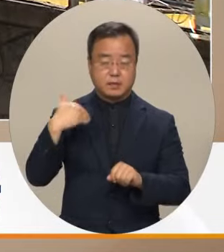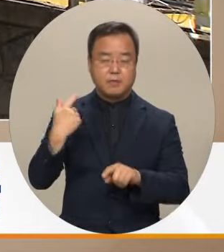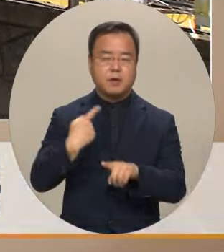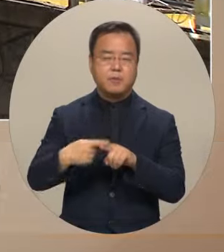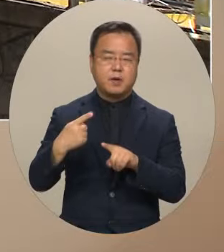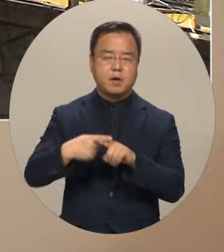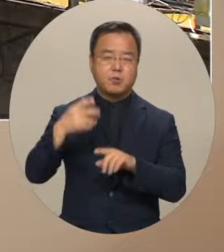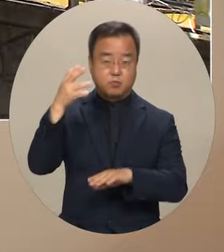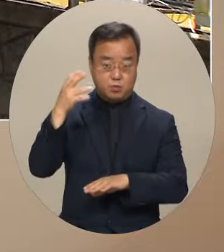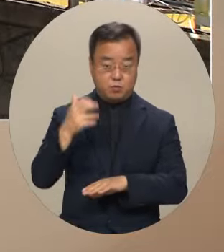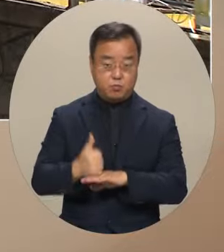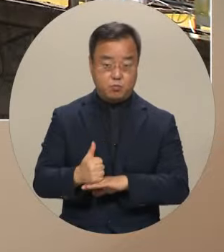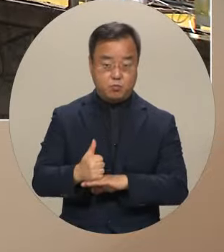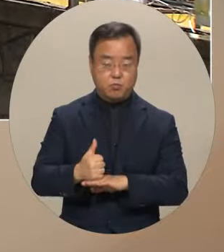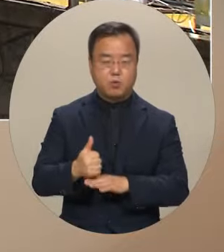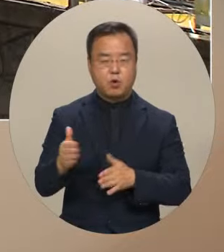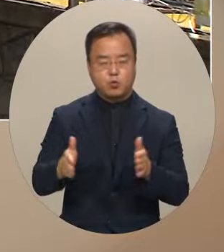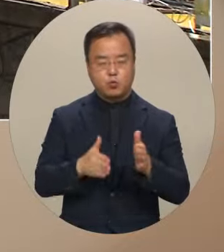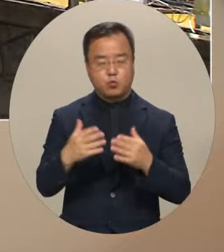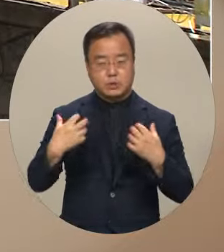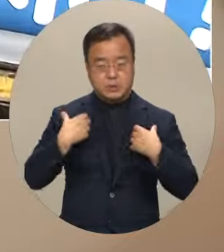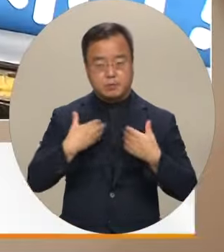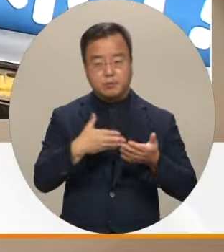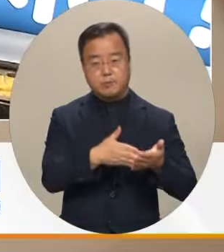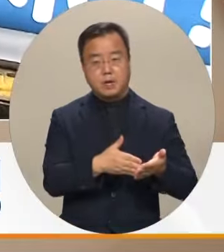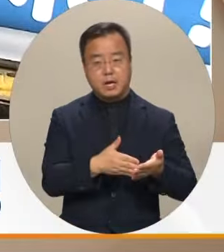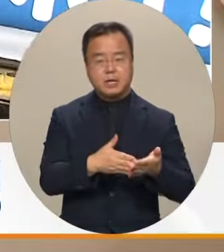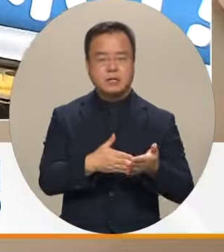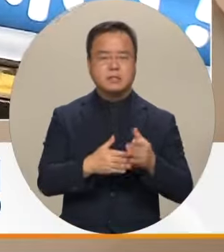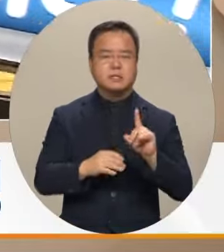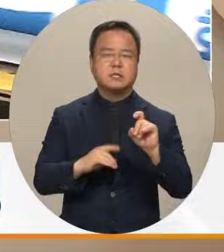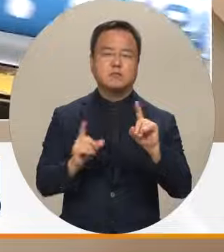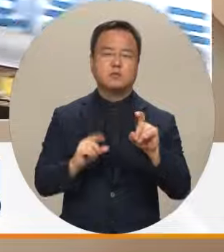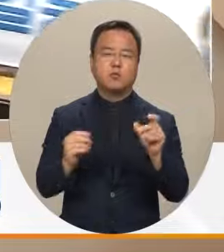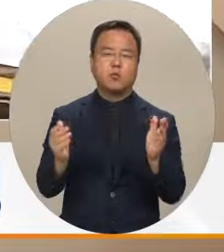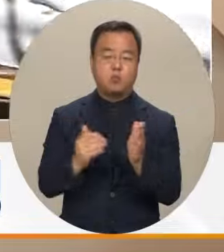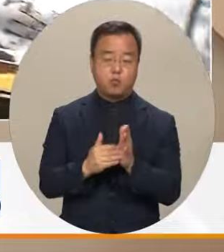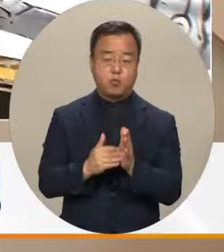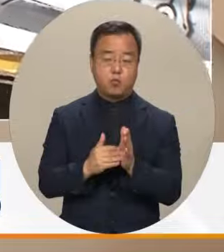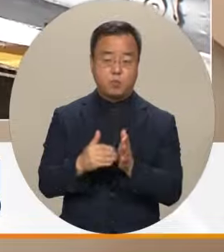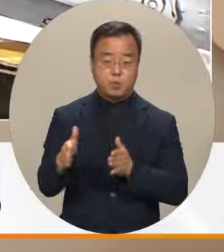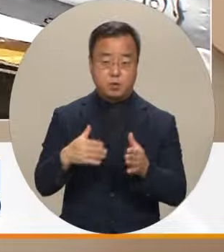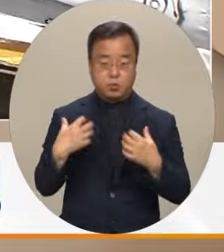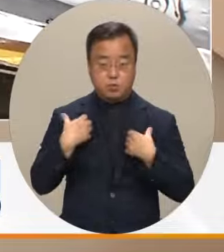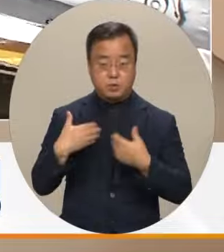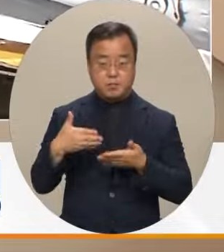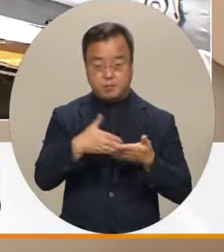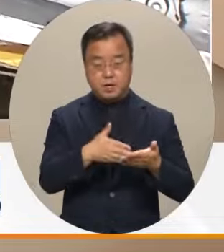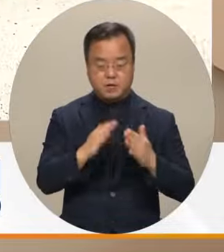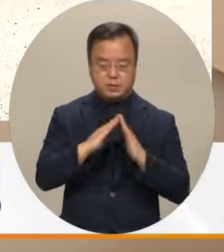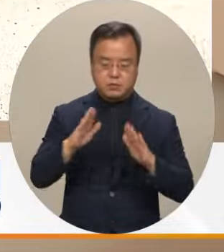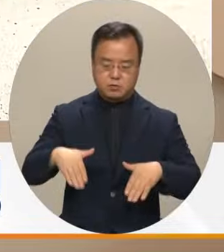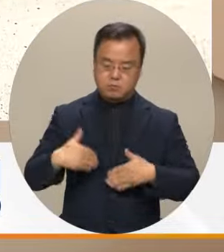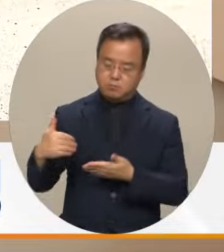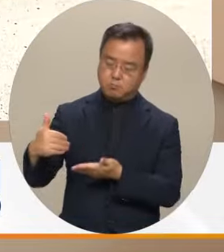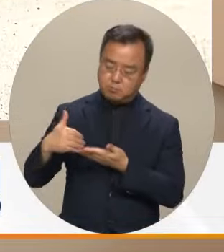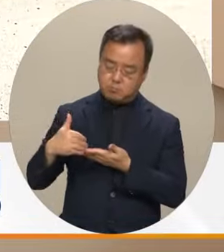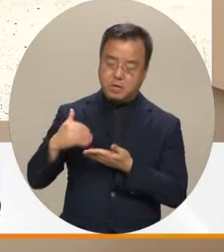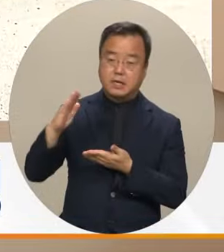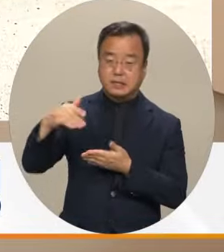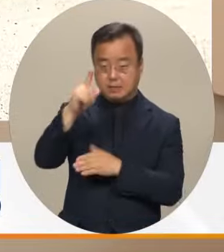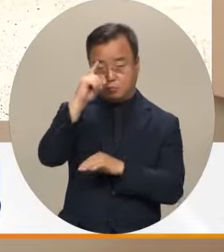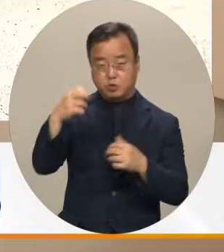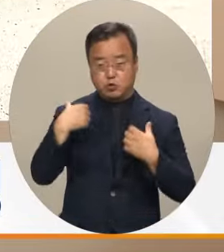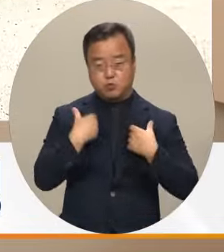평가 결과를 도에 알리게 됩니다 늦어도 11월까지는 는이 결과가 도에 전달되면 전남도는 정부의 대학을 추천할